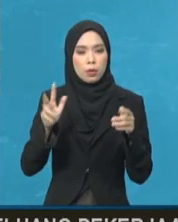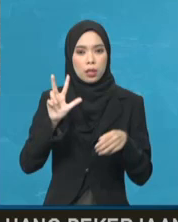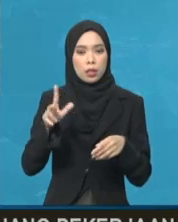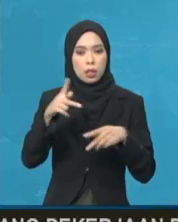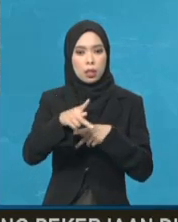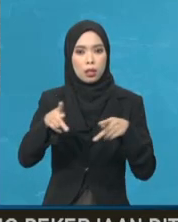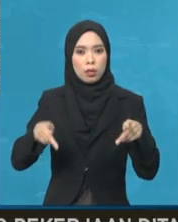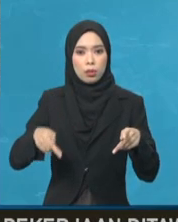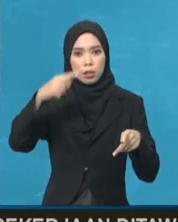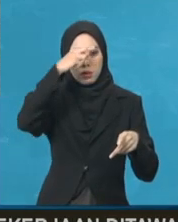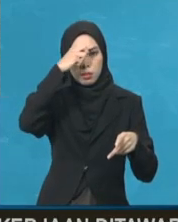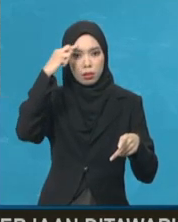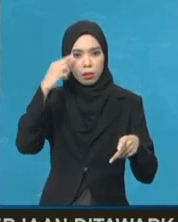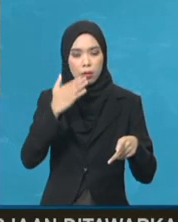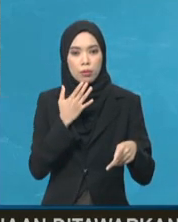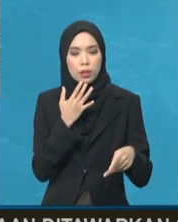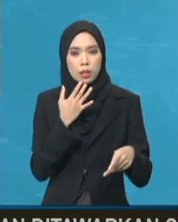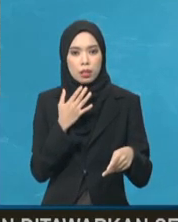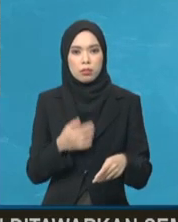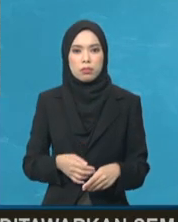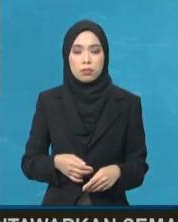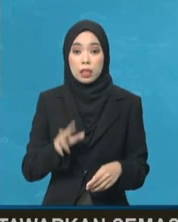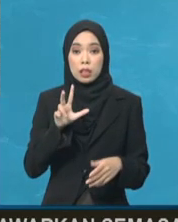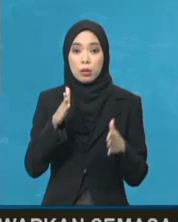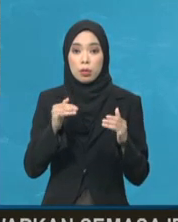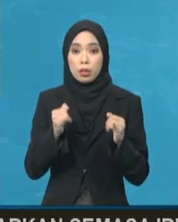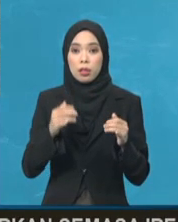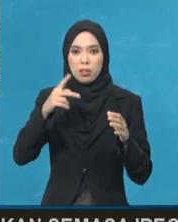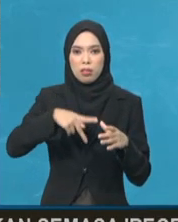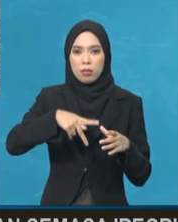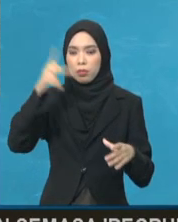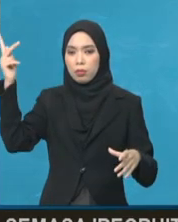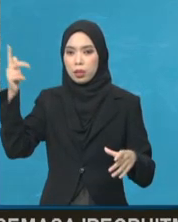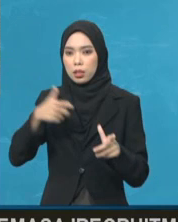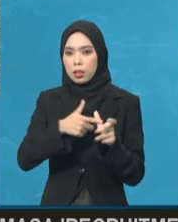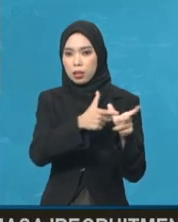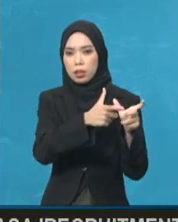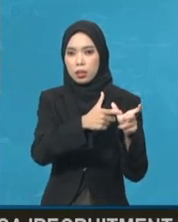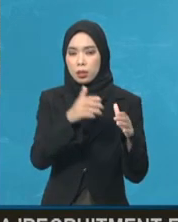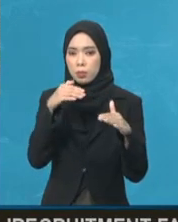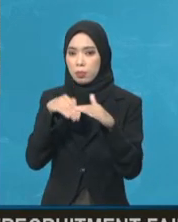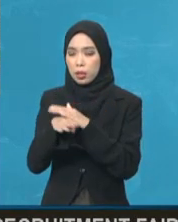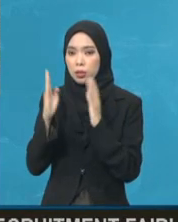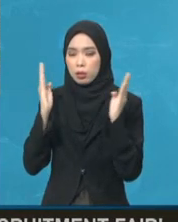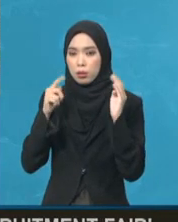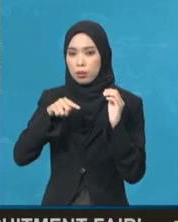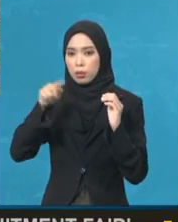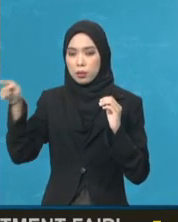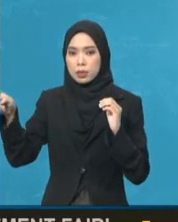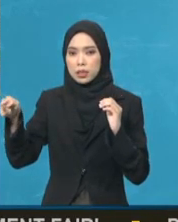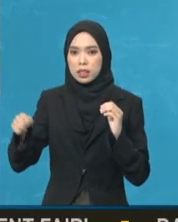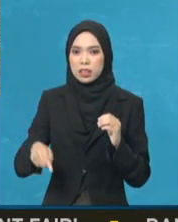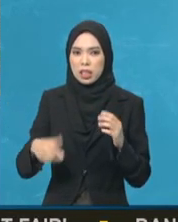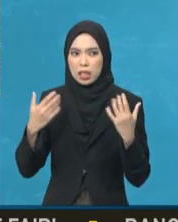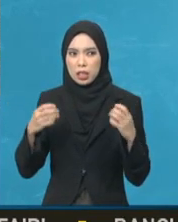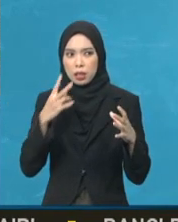bagaimanapun ke-33 individu melarikan diri dan masuk semula kesempatan Negara Jiran setelah menyadari kehadiran